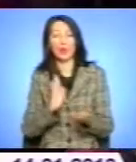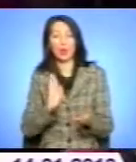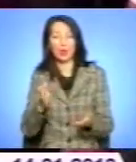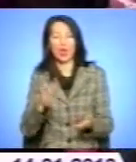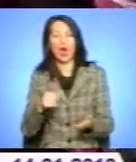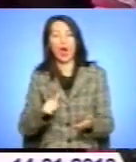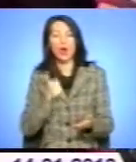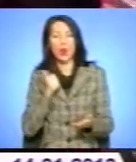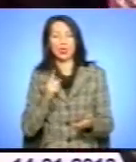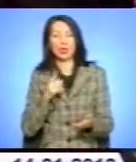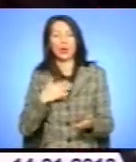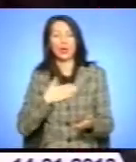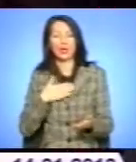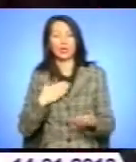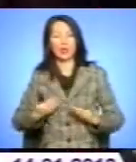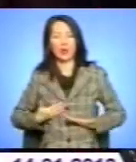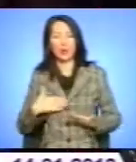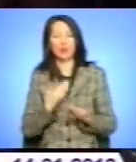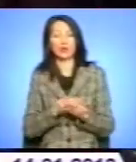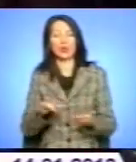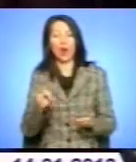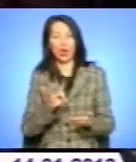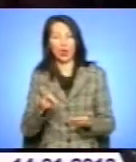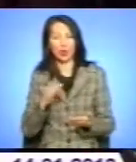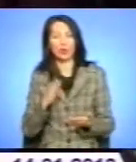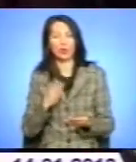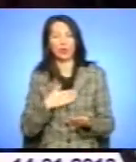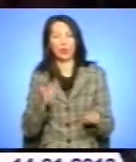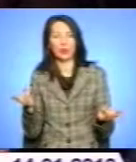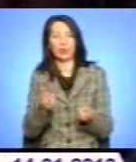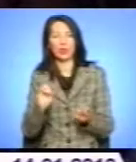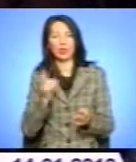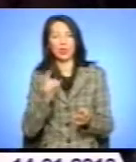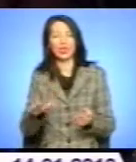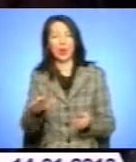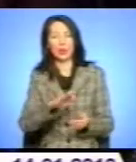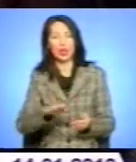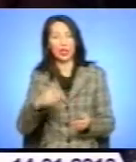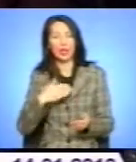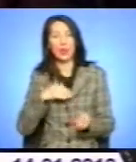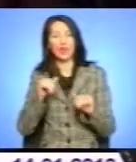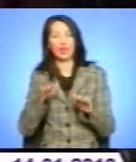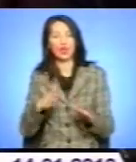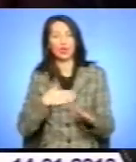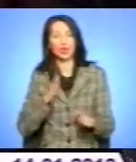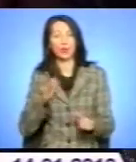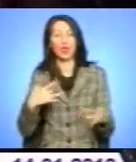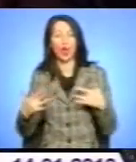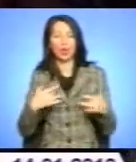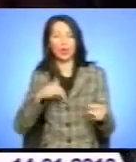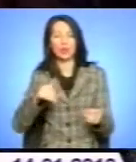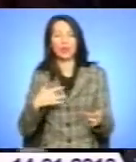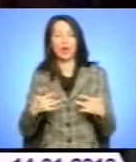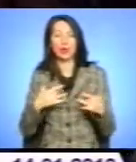що ми живемо в своєму мікрорайоні. У нас є така потреба, да, у нас потрібна дитяча площадка. І ми вирішили, що в нас буде концерт. Після